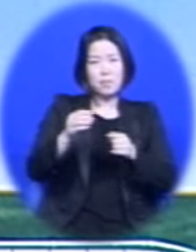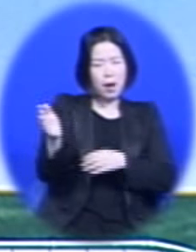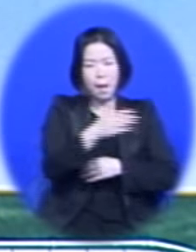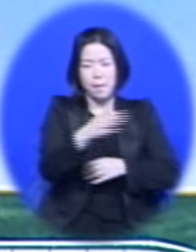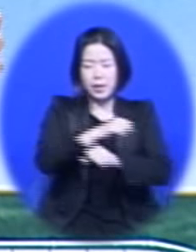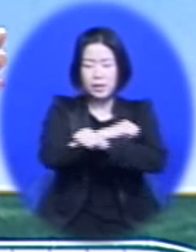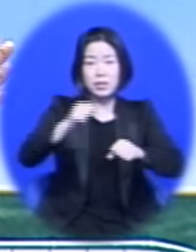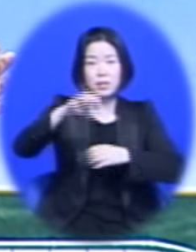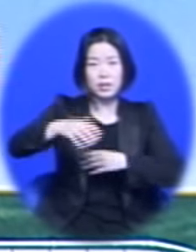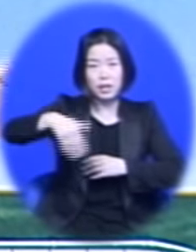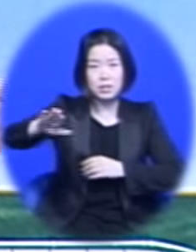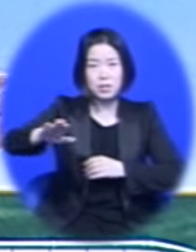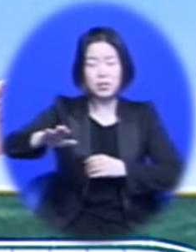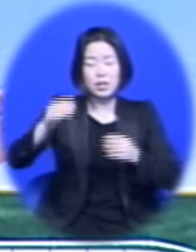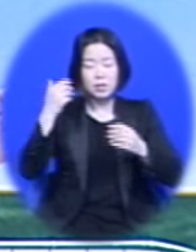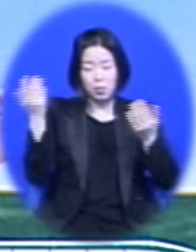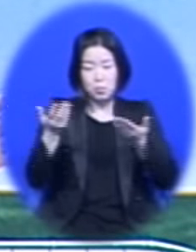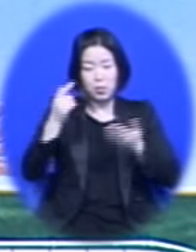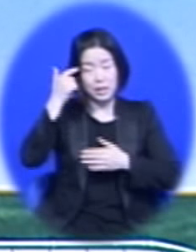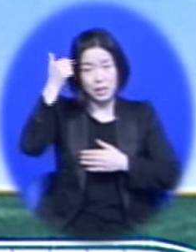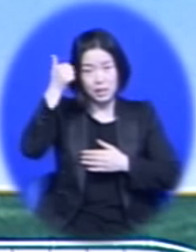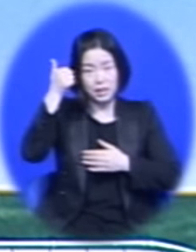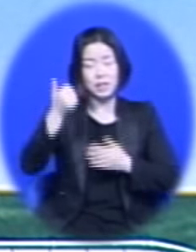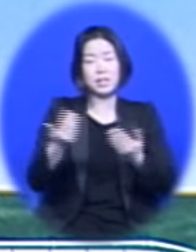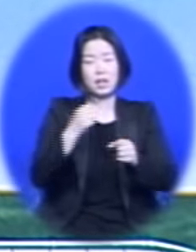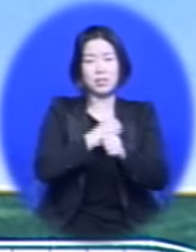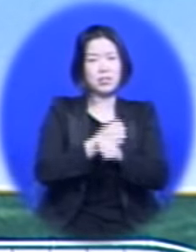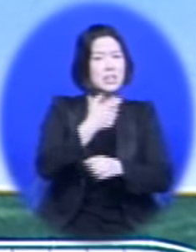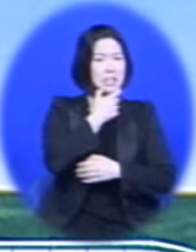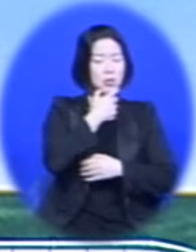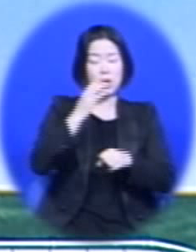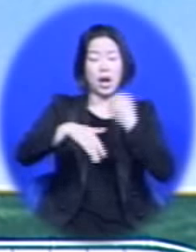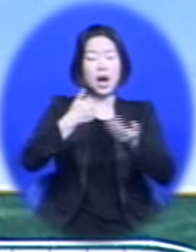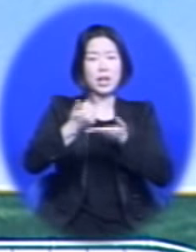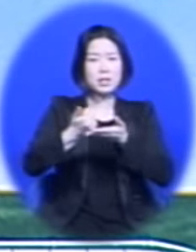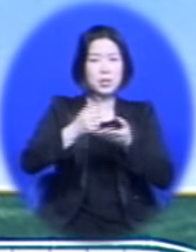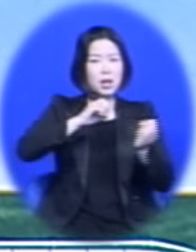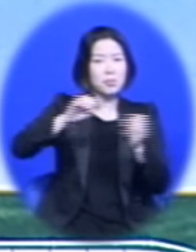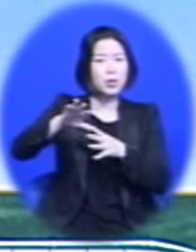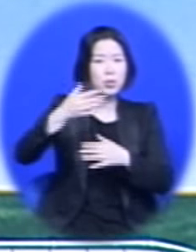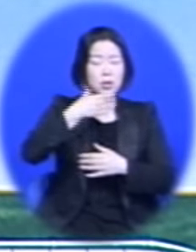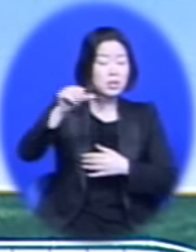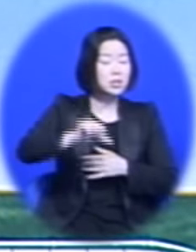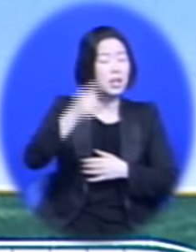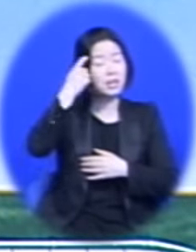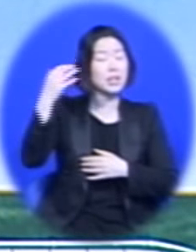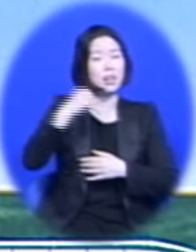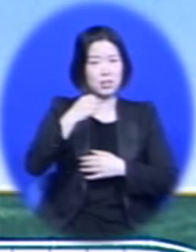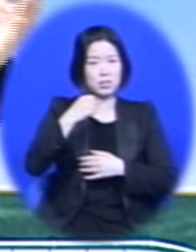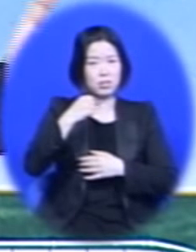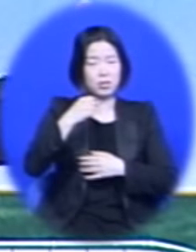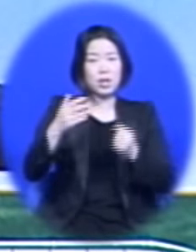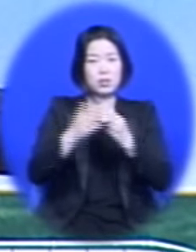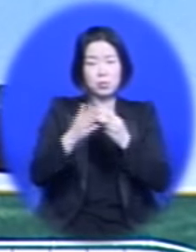가서 거기서 사역하는 것은 끔찍한 일이고 하나님이 버리고 저주한 것이라고 생각하고 큰 교회 담임 목사가 되는